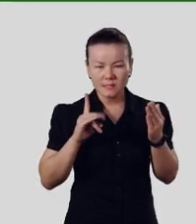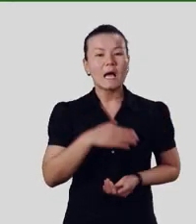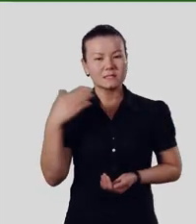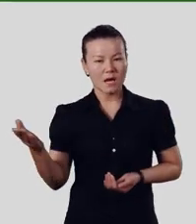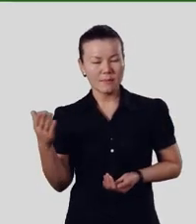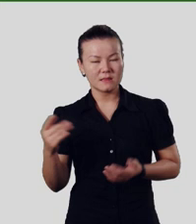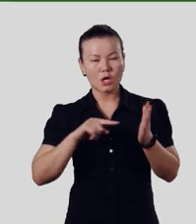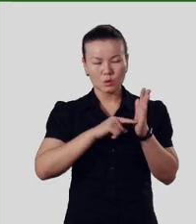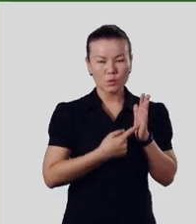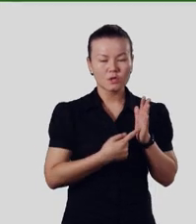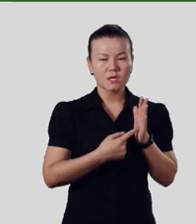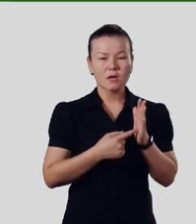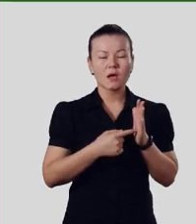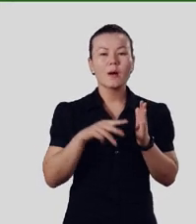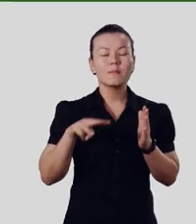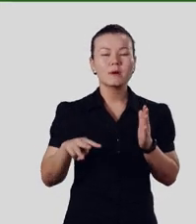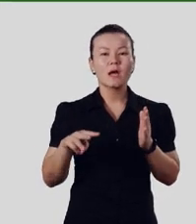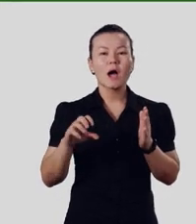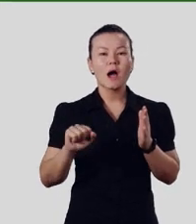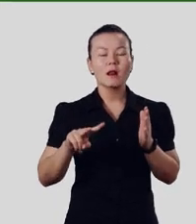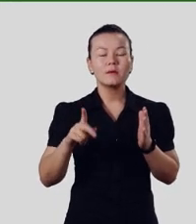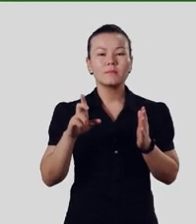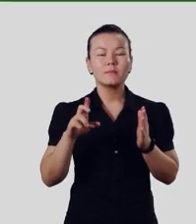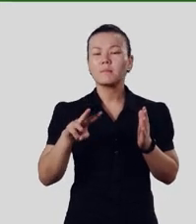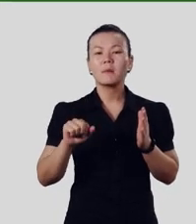Крайняя западная точка – мыс Альмади.